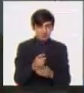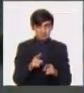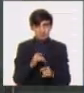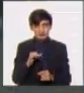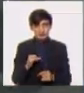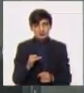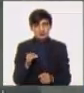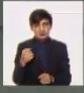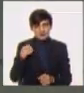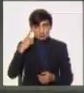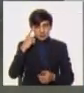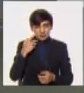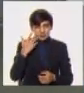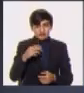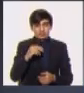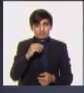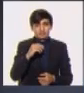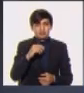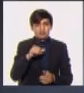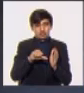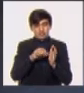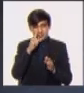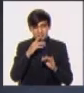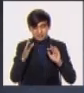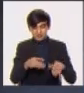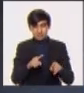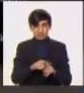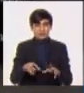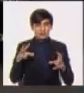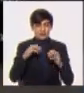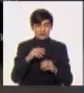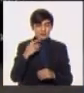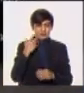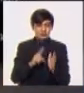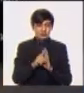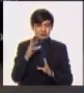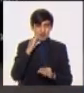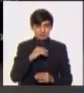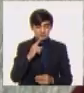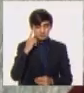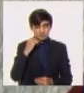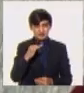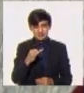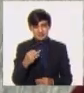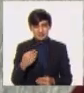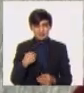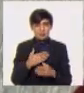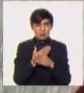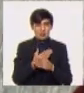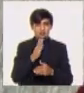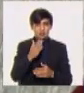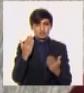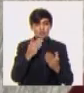Потихоньку, я думаю, где-то через полгода, думаю, на свои места все вернется. Как бы. Скажем так, мы будем максимально помогать кинотеатрам,